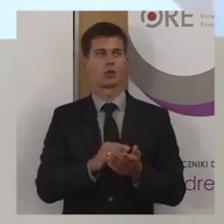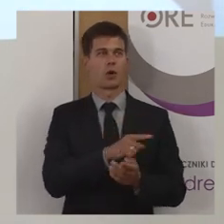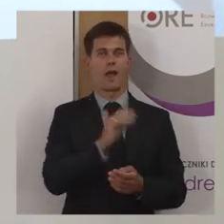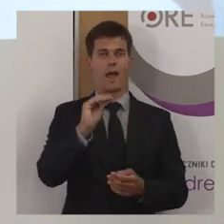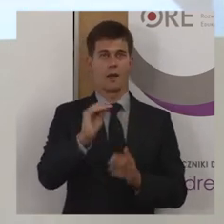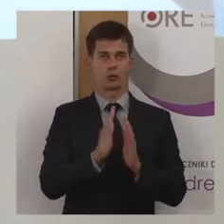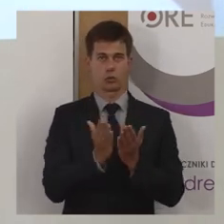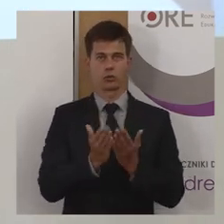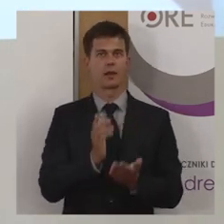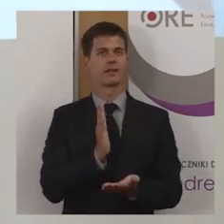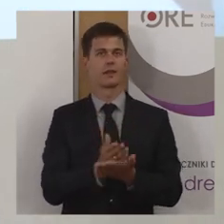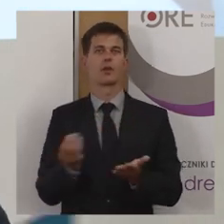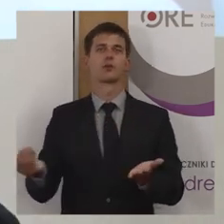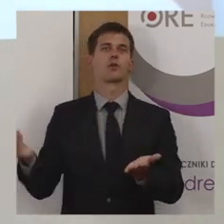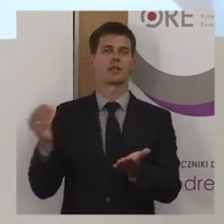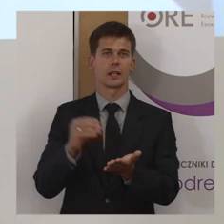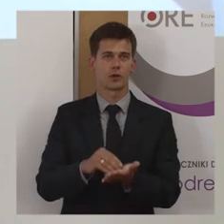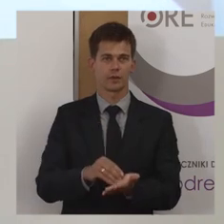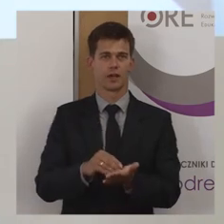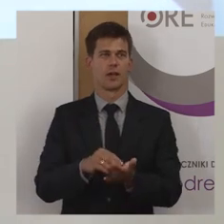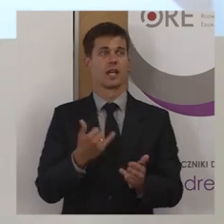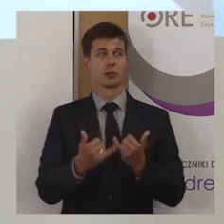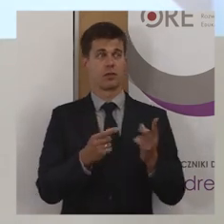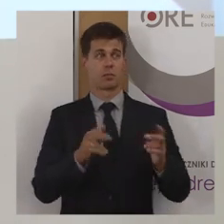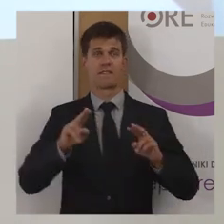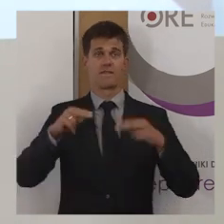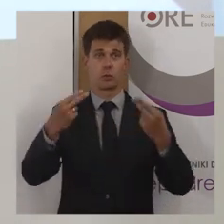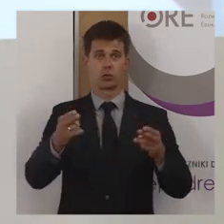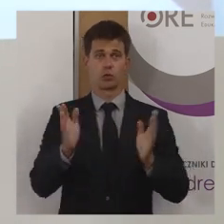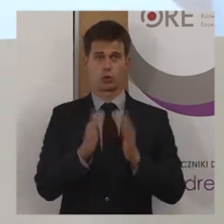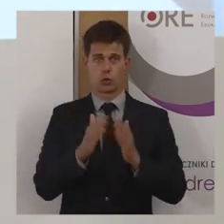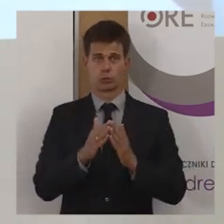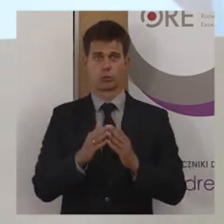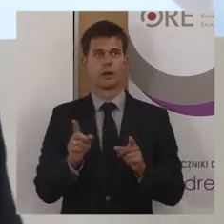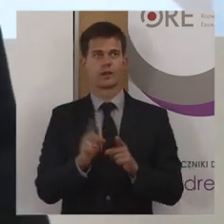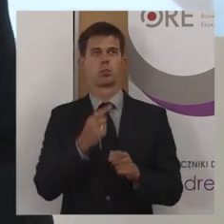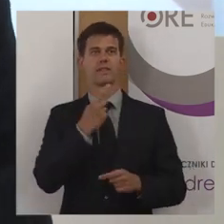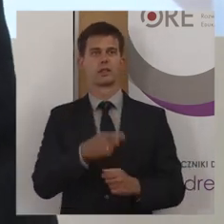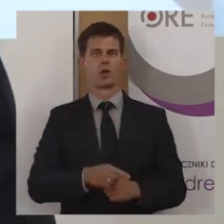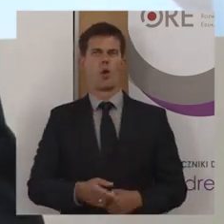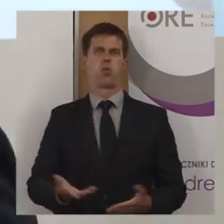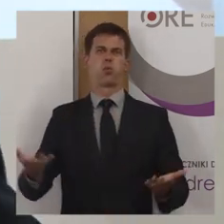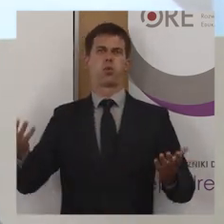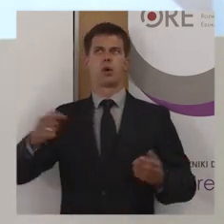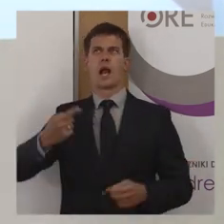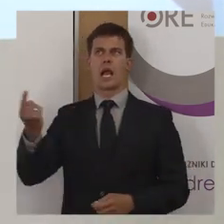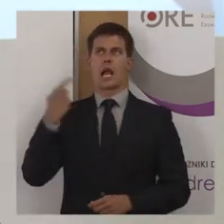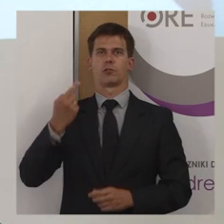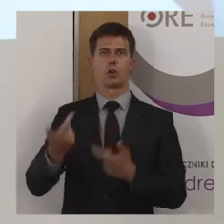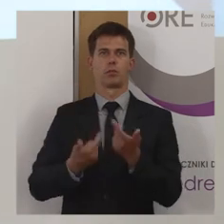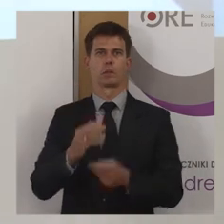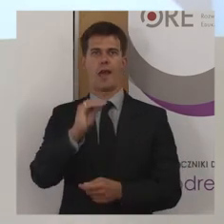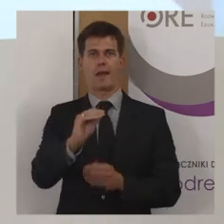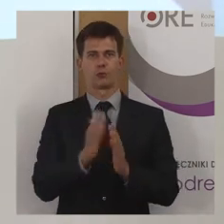i bardzo bym chciał, żebyśmy też w komunikacji na zewnątrz, jak Państwo wrócą do swoich ośrodków, to nie wrócili z takim wnioskiem, że ten podręcznik w